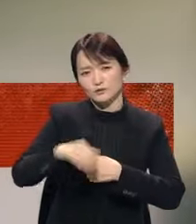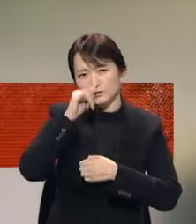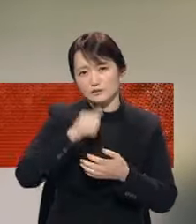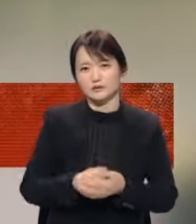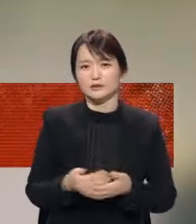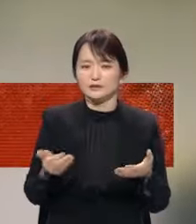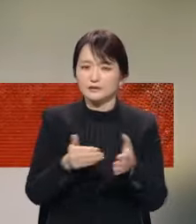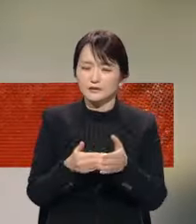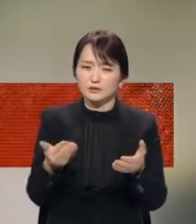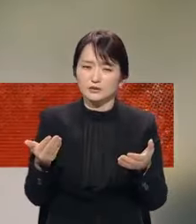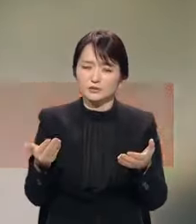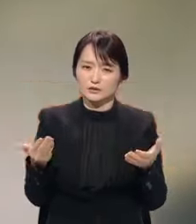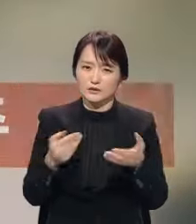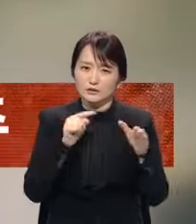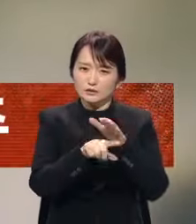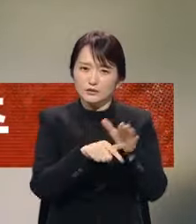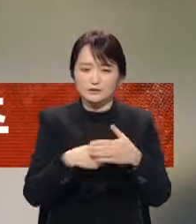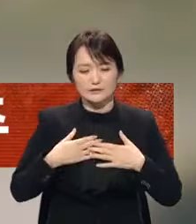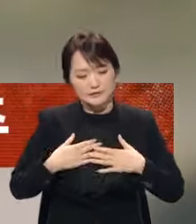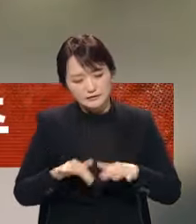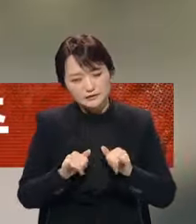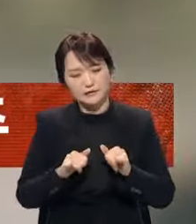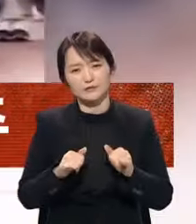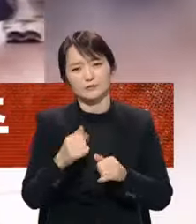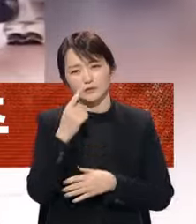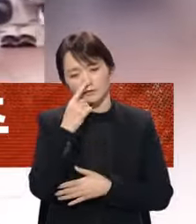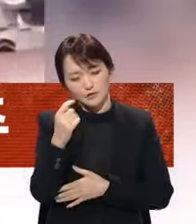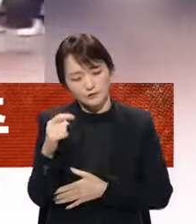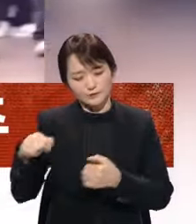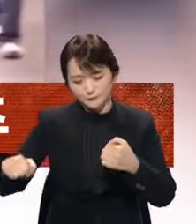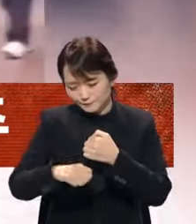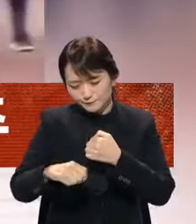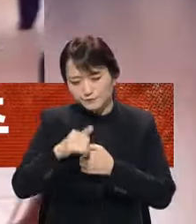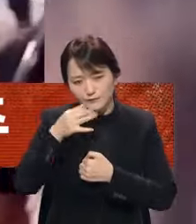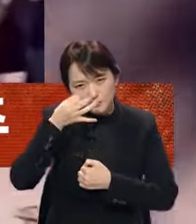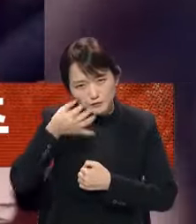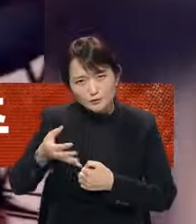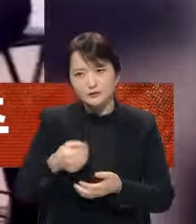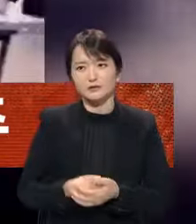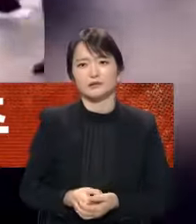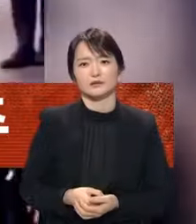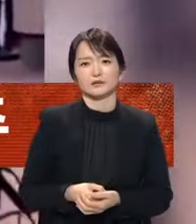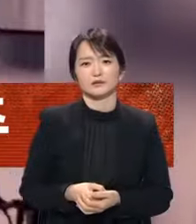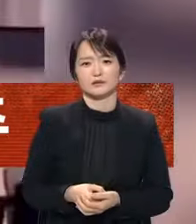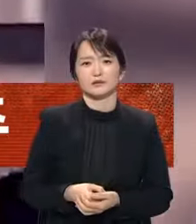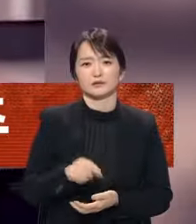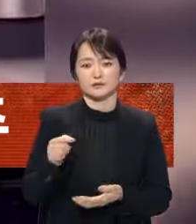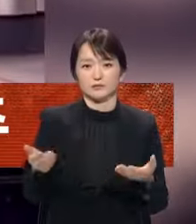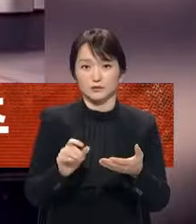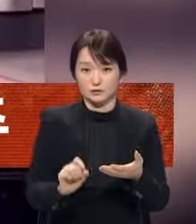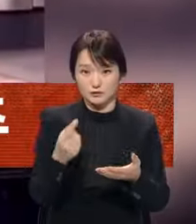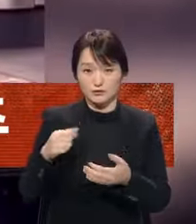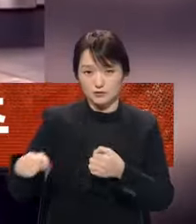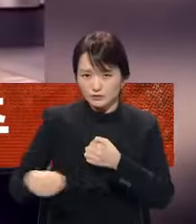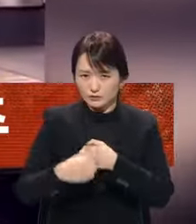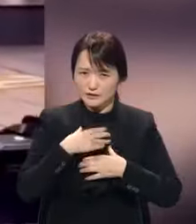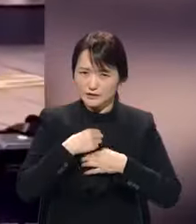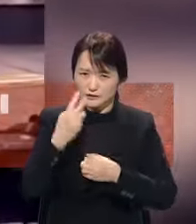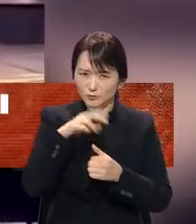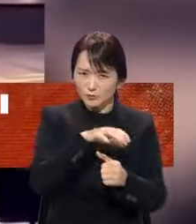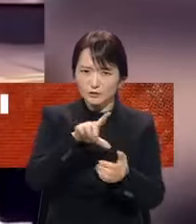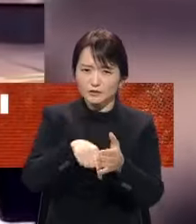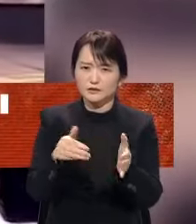지친 사람들을 위로하는 멋진 공연을 선보였고 사람들의 반응 역시 좋았는데요. 이번 일로 이 남성 연주자의 안전이 보장될